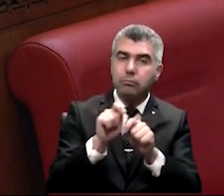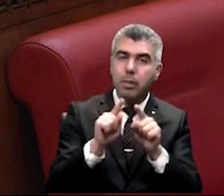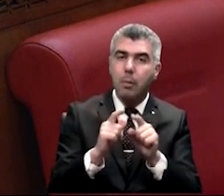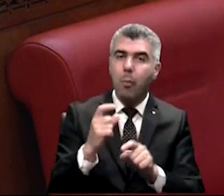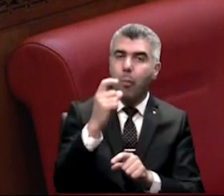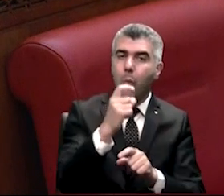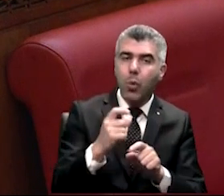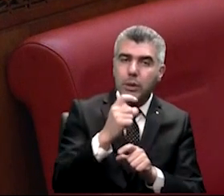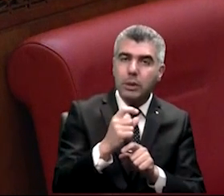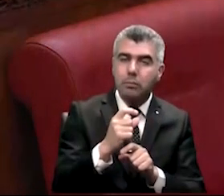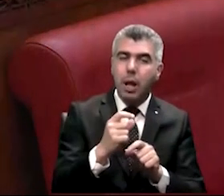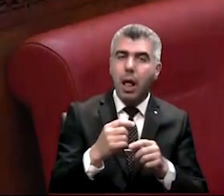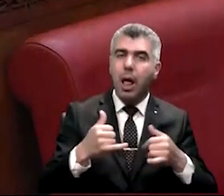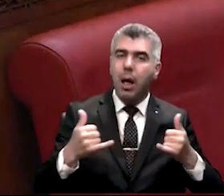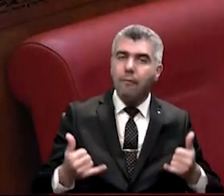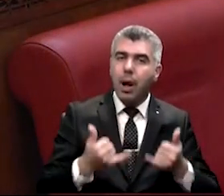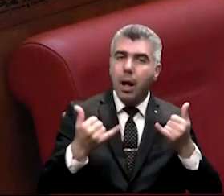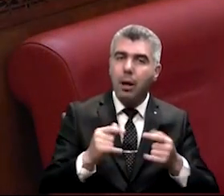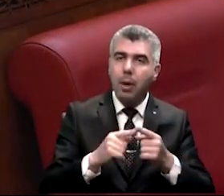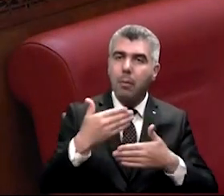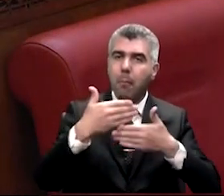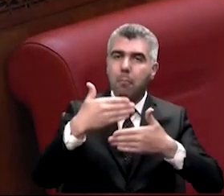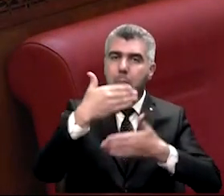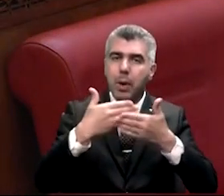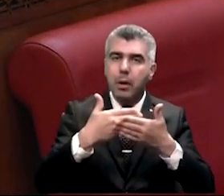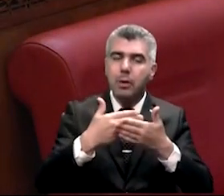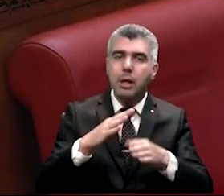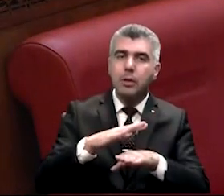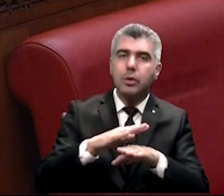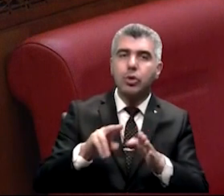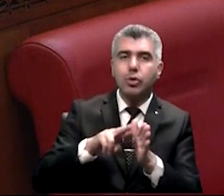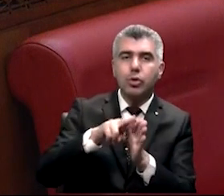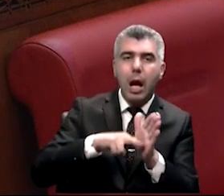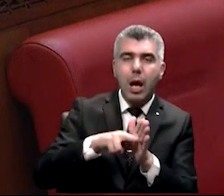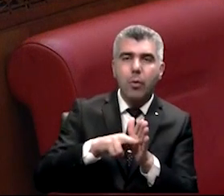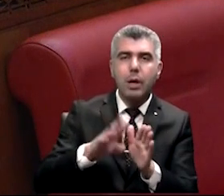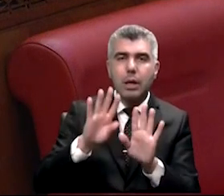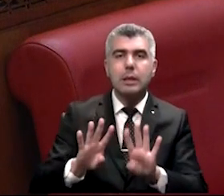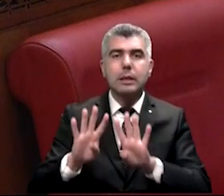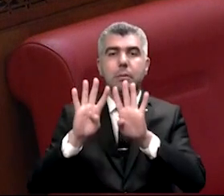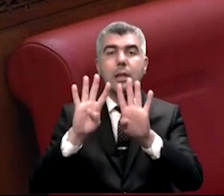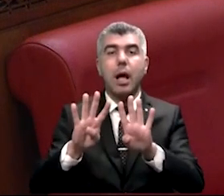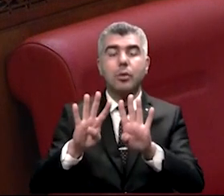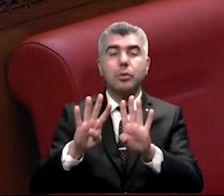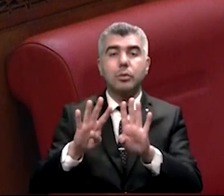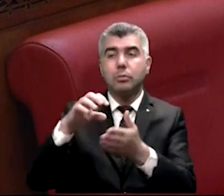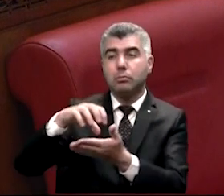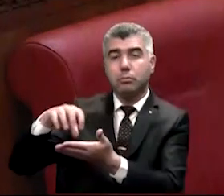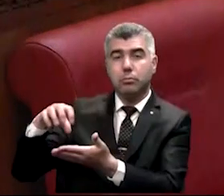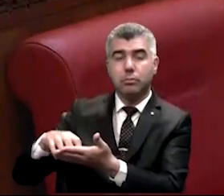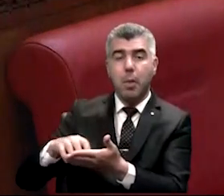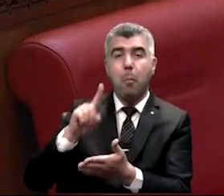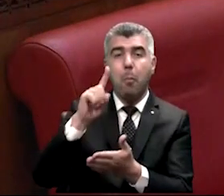والثقافيه من خلال بنا عدم المركبات الدينيه والثقافيه الجويا واقليميا بلغت 18 مركبا بغلاف مال اجمالي قدره